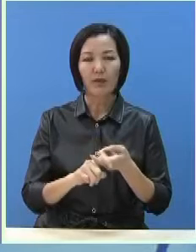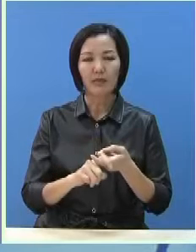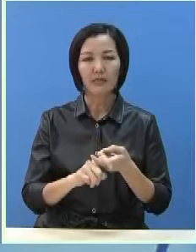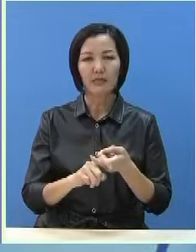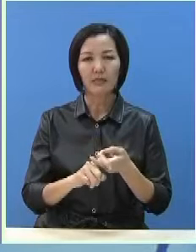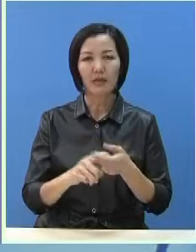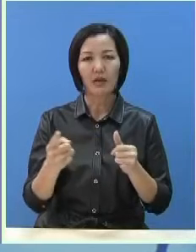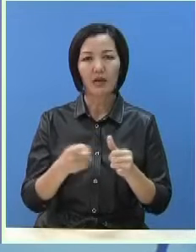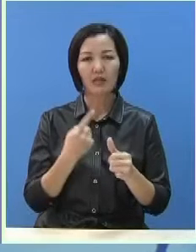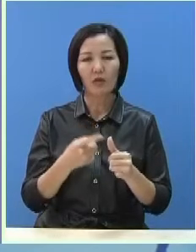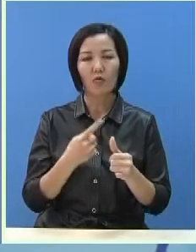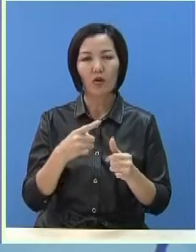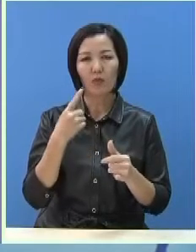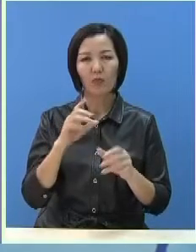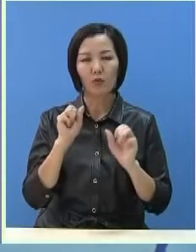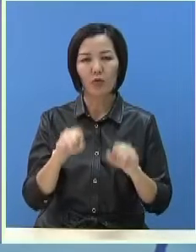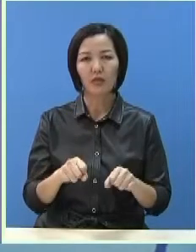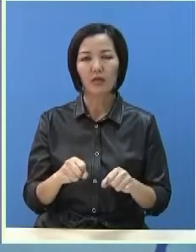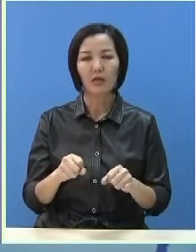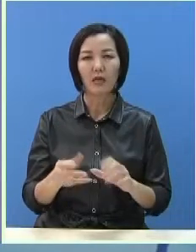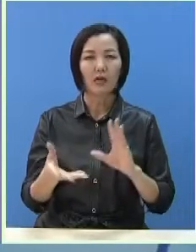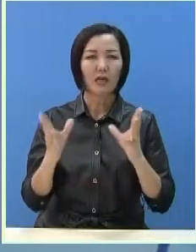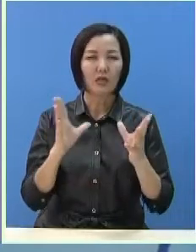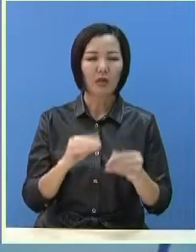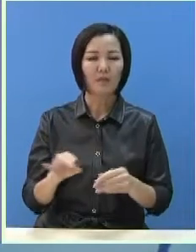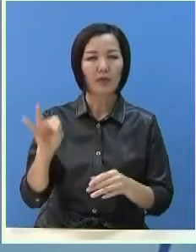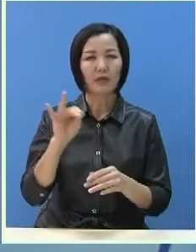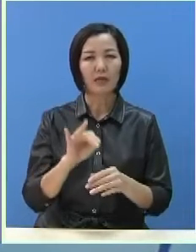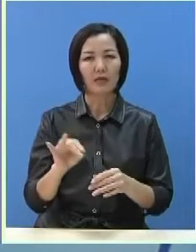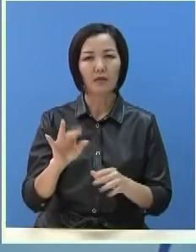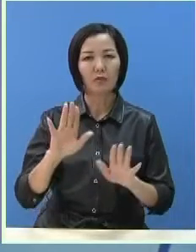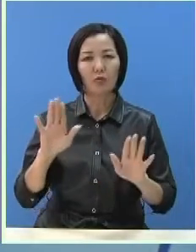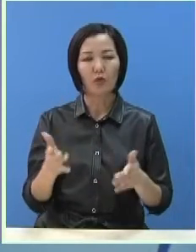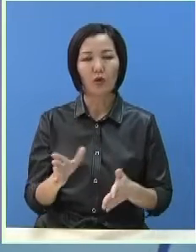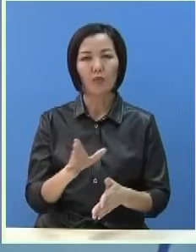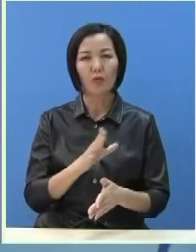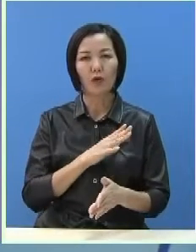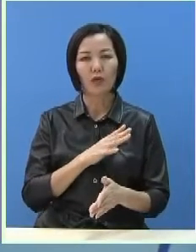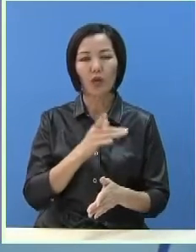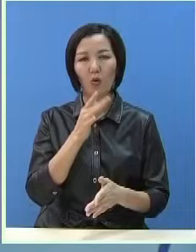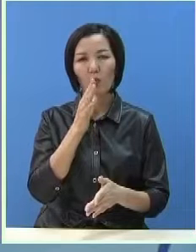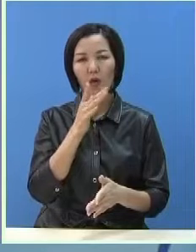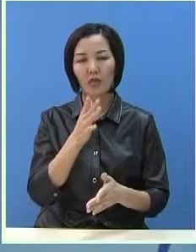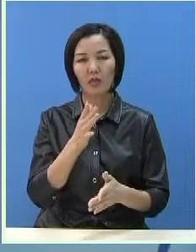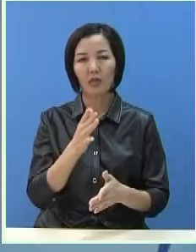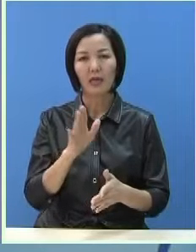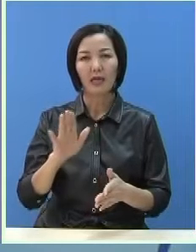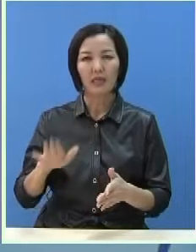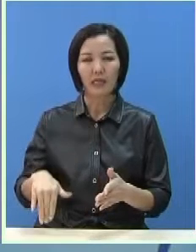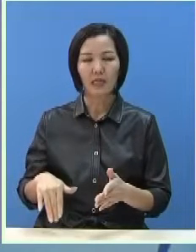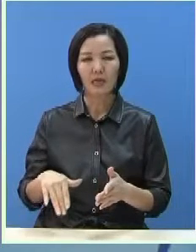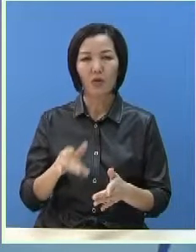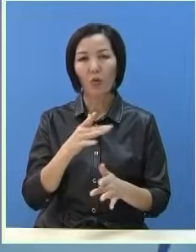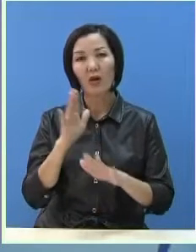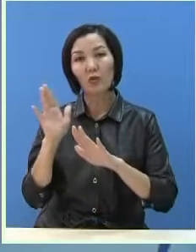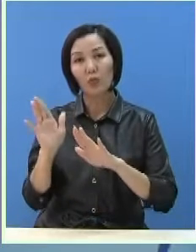жалпы тарихымызды алып қарасақ, сол оқиға болған уақыттағы бағамен кейінгі, өткеннен